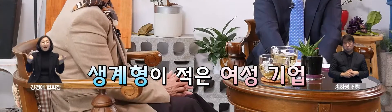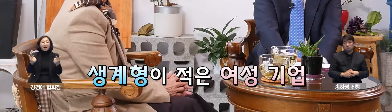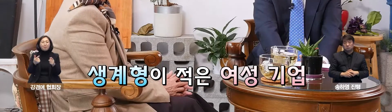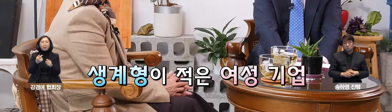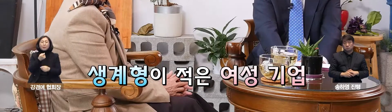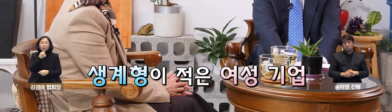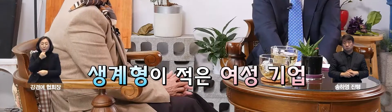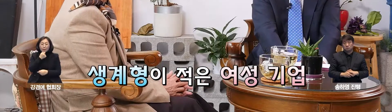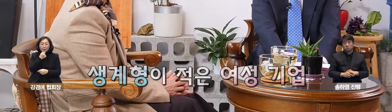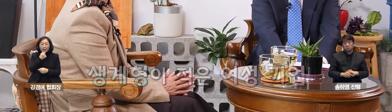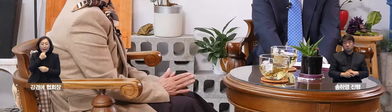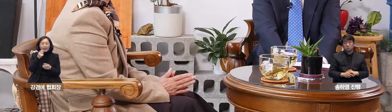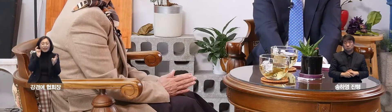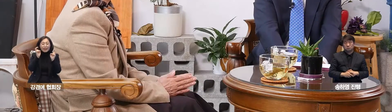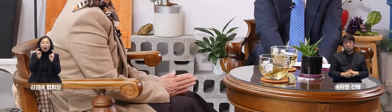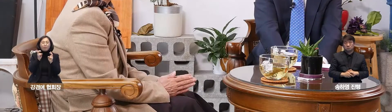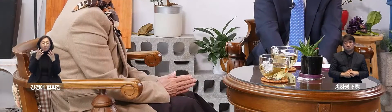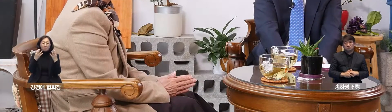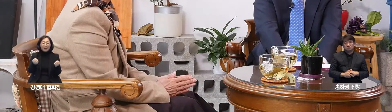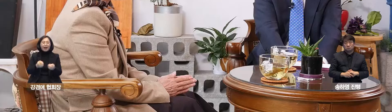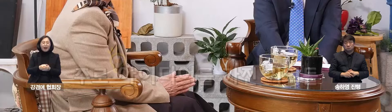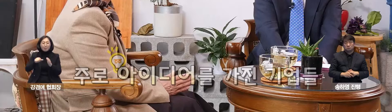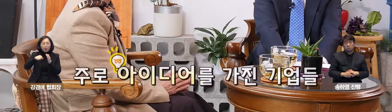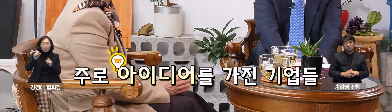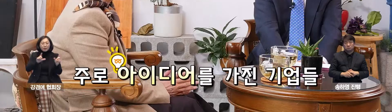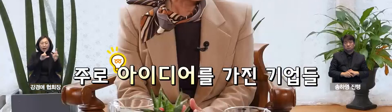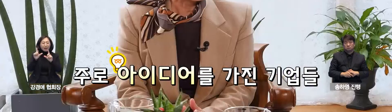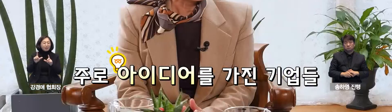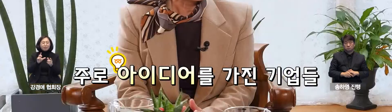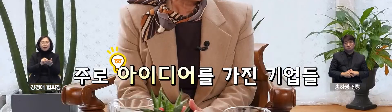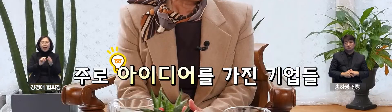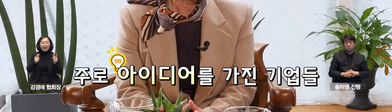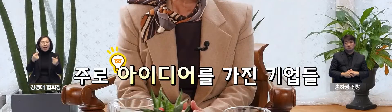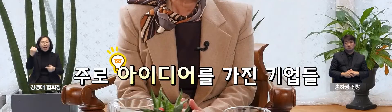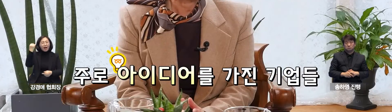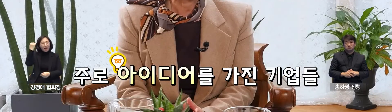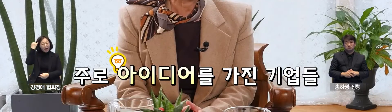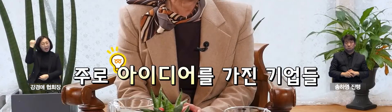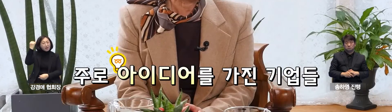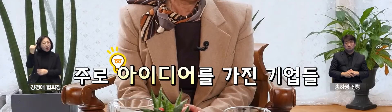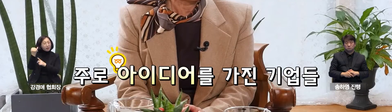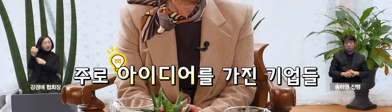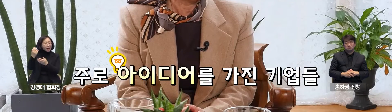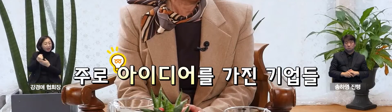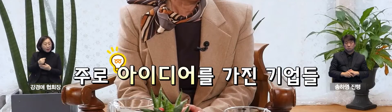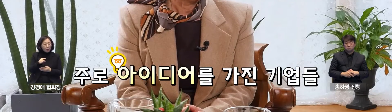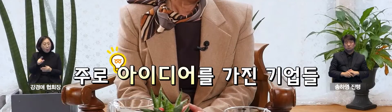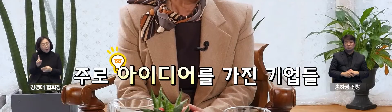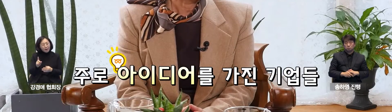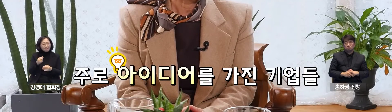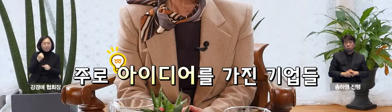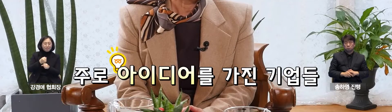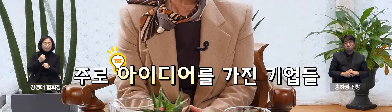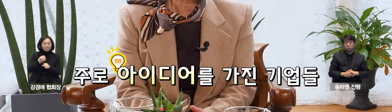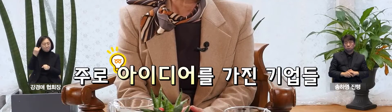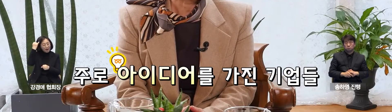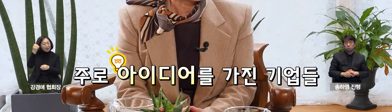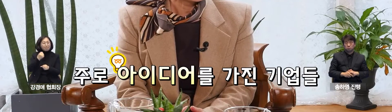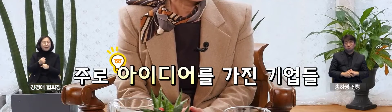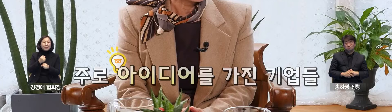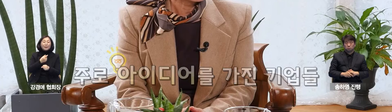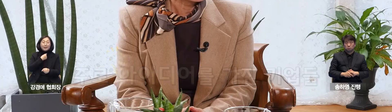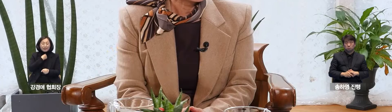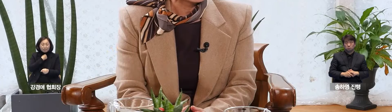한데요. 사실 생계형이라기보다는 아이디어를 가지고 뭔가 이걸 만들어보고 싶은 그런